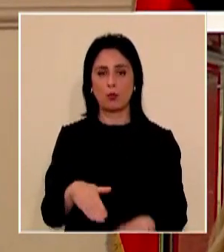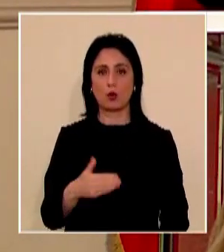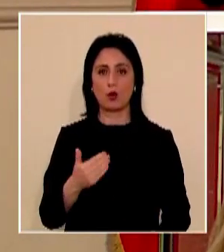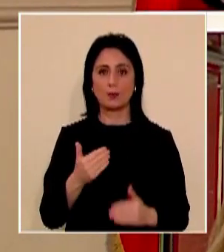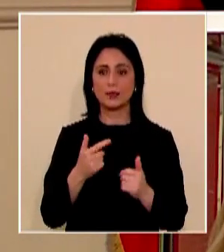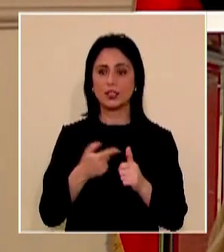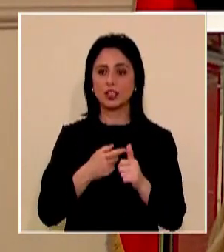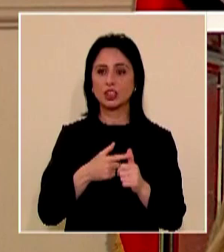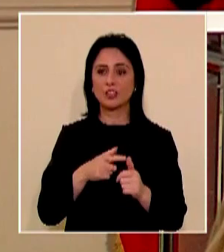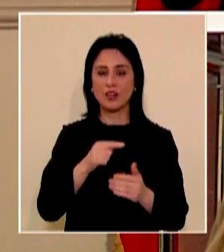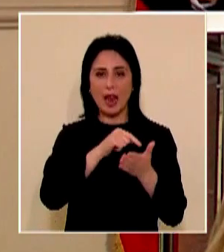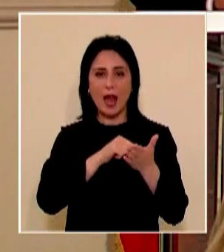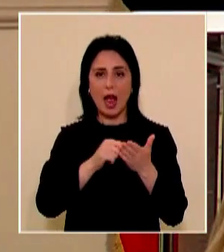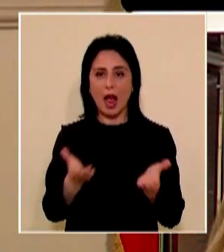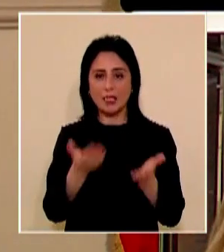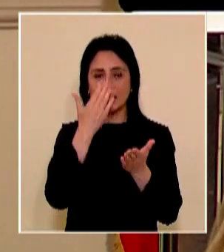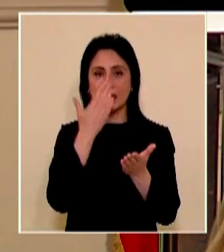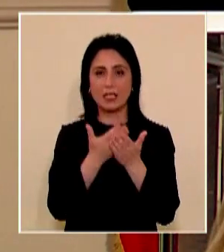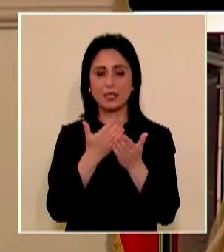są